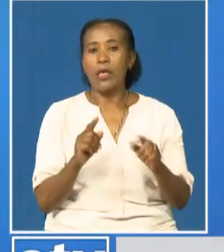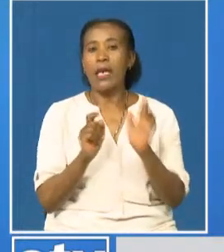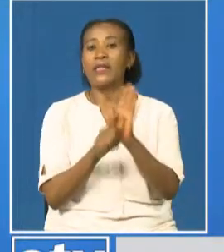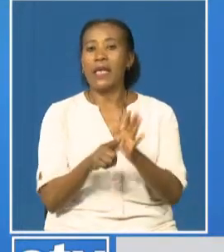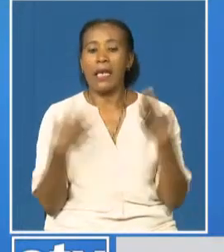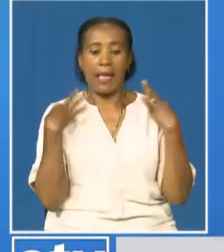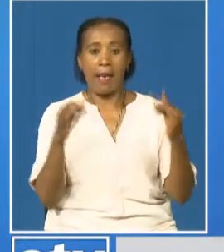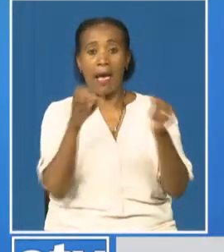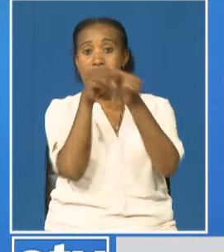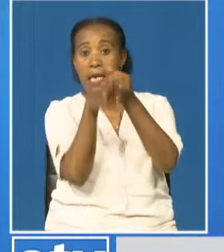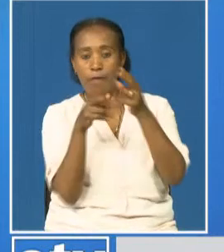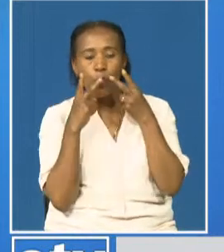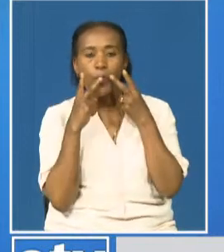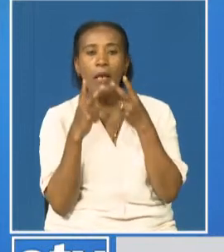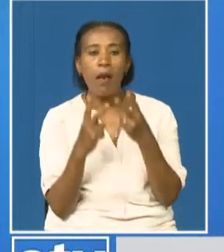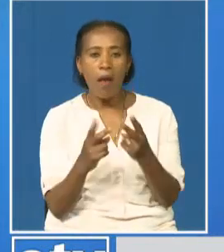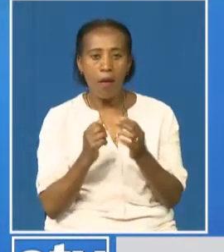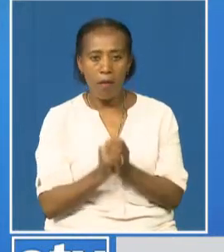ዘርፍ ብናይ